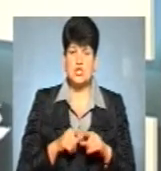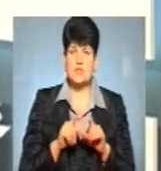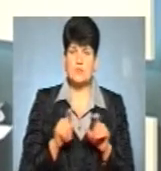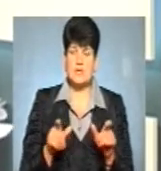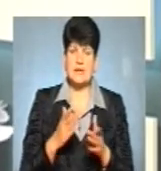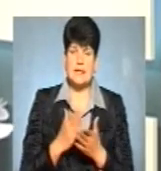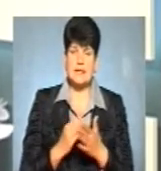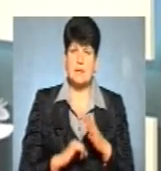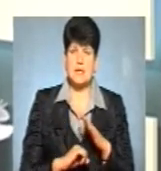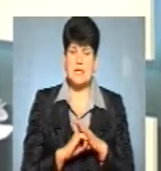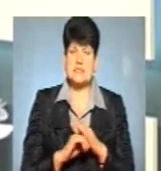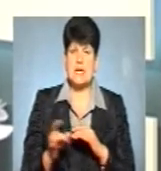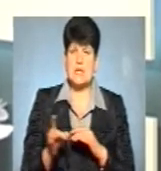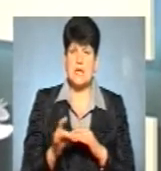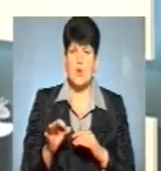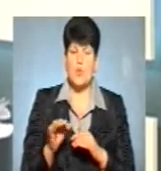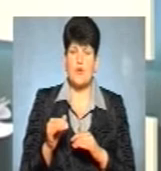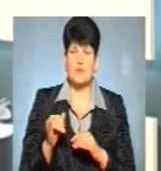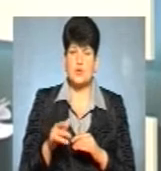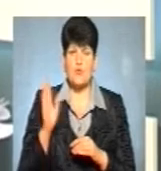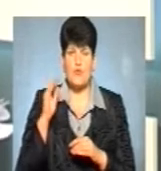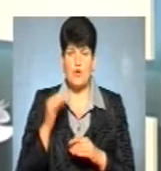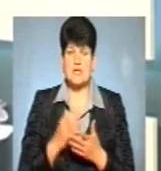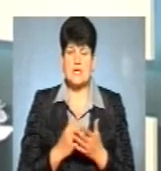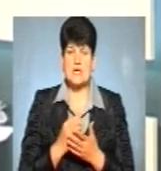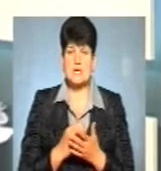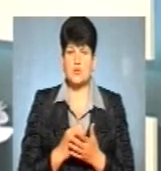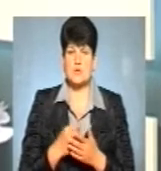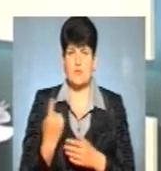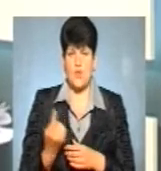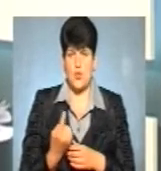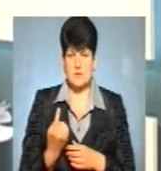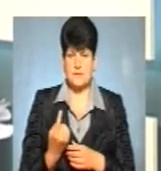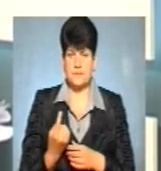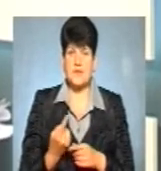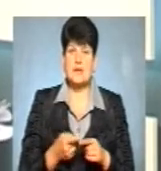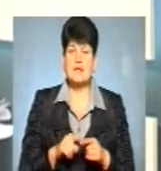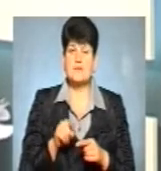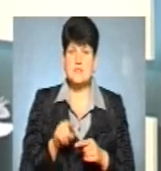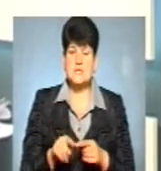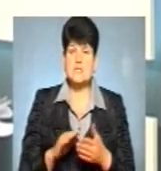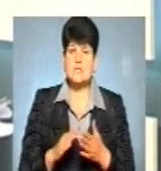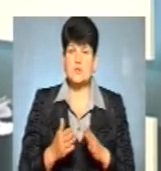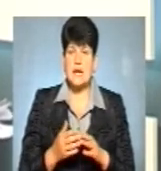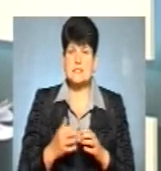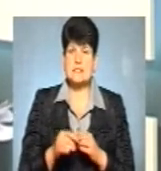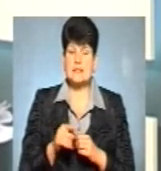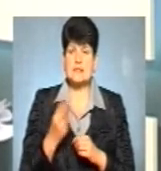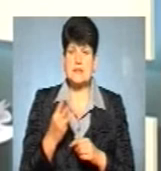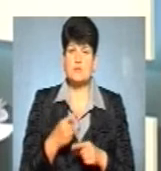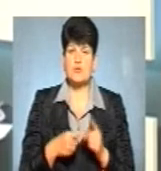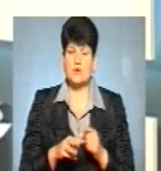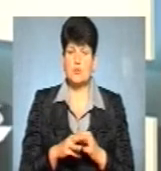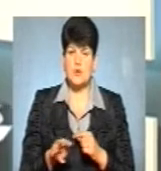на балансі регіонального офісу водних ресурсів області. І в даній ситуації серед них це 3,5 мільйона